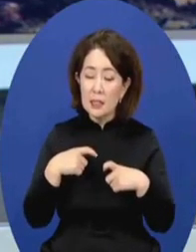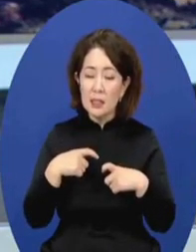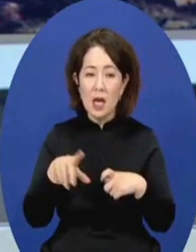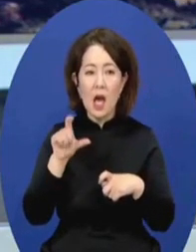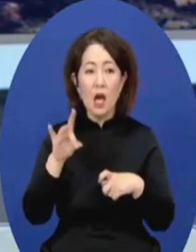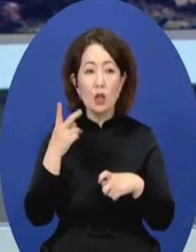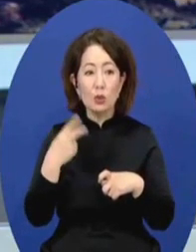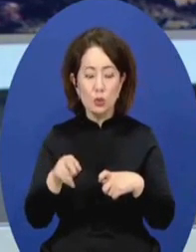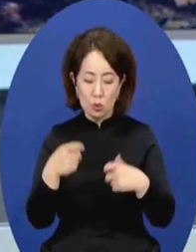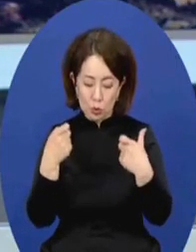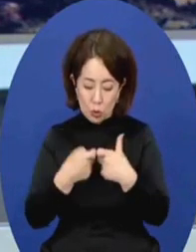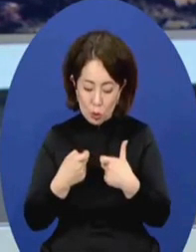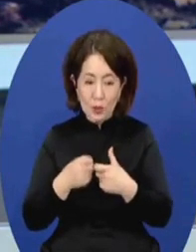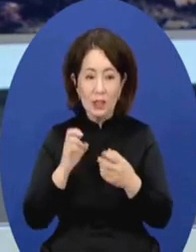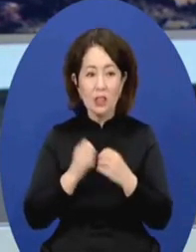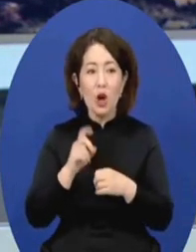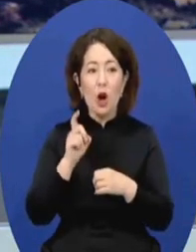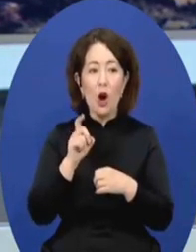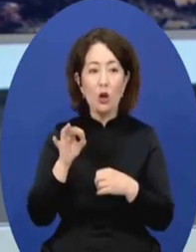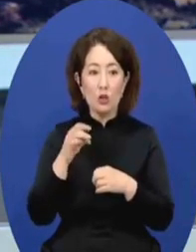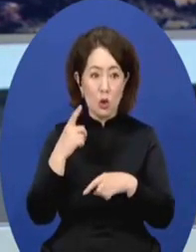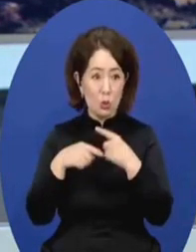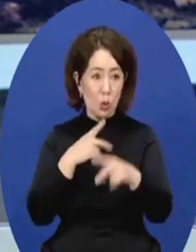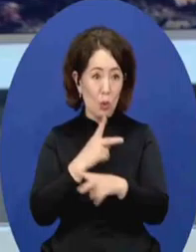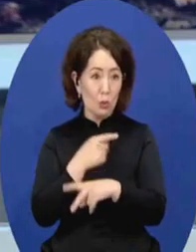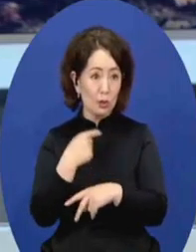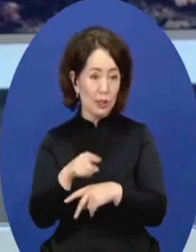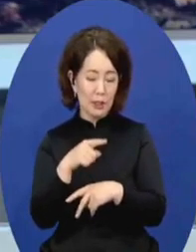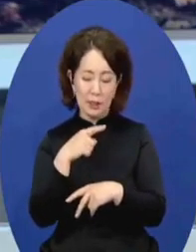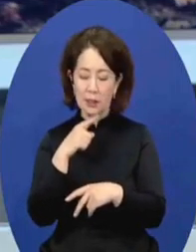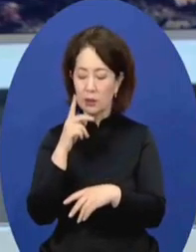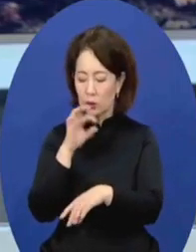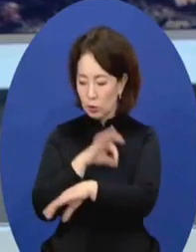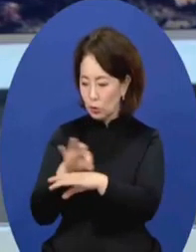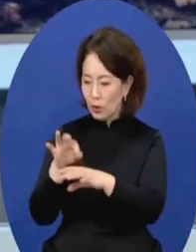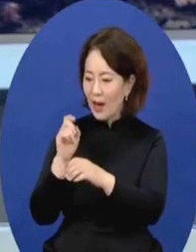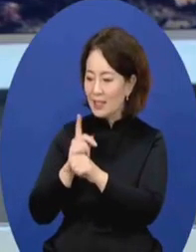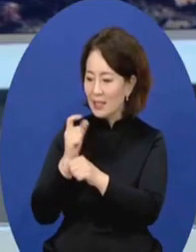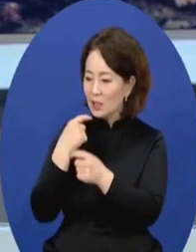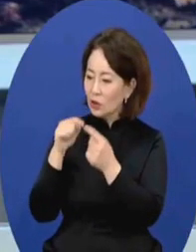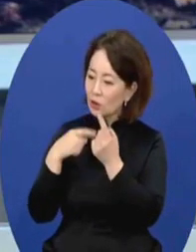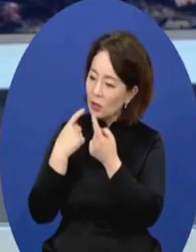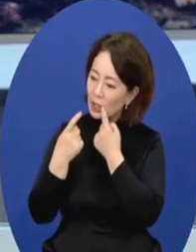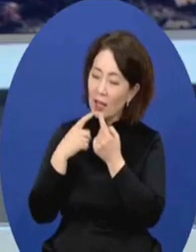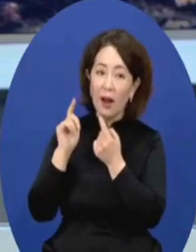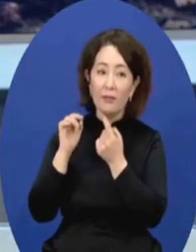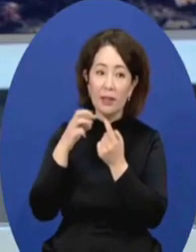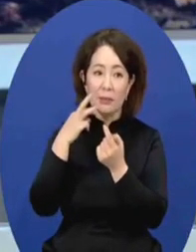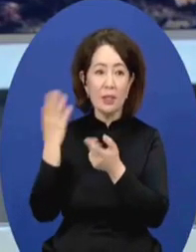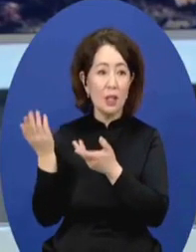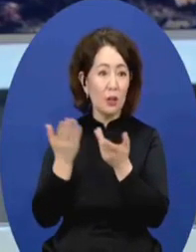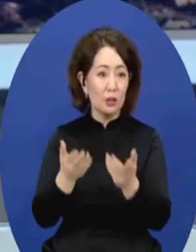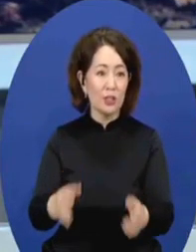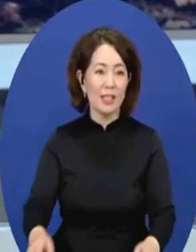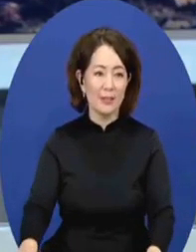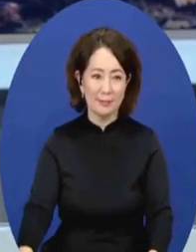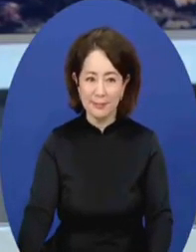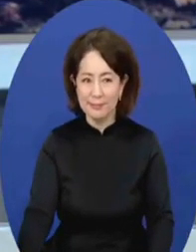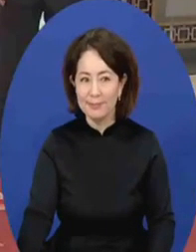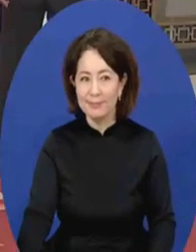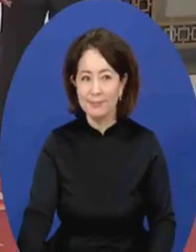болоод эргэцүүлэн гол тохируулгыг хийсэн хоршооны тухай хууль тогтоолын төслийн талаар ажлын хэсэг өнөөдөр хэвлэлийнхэнд мэдээлэл